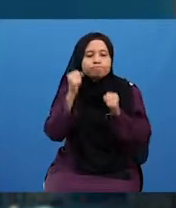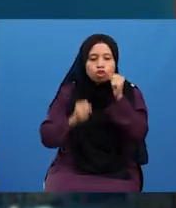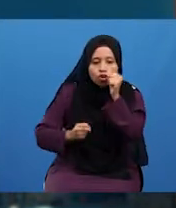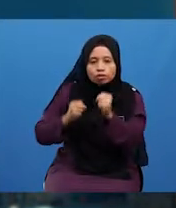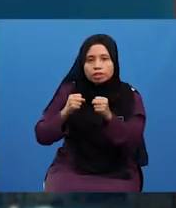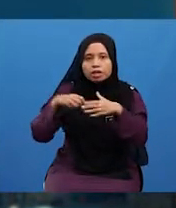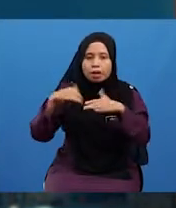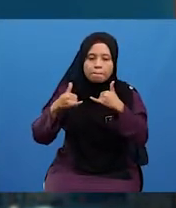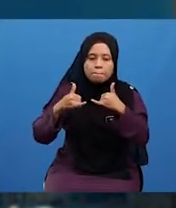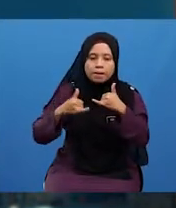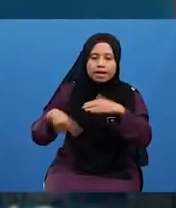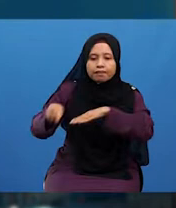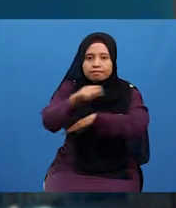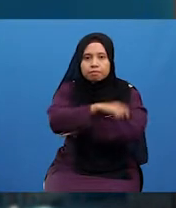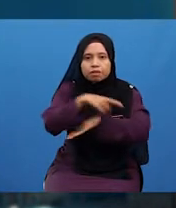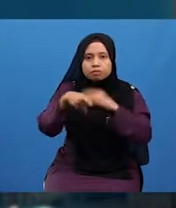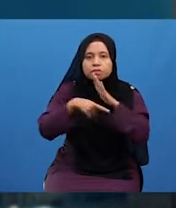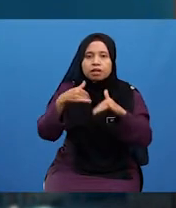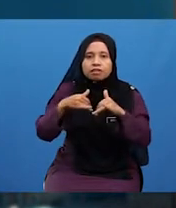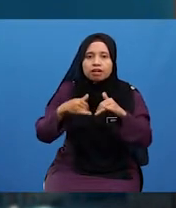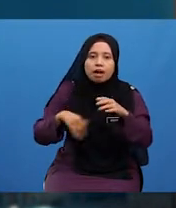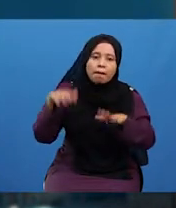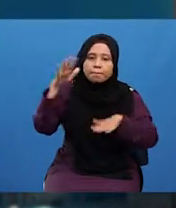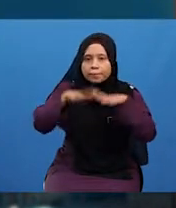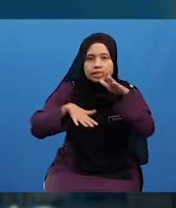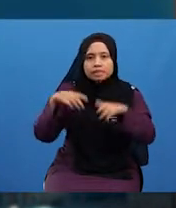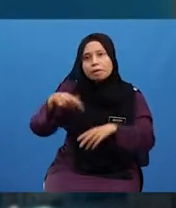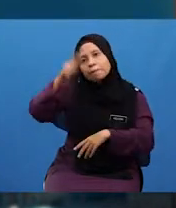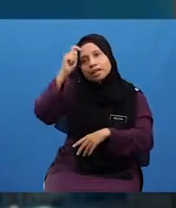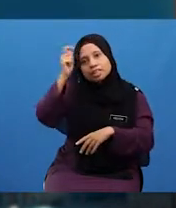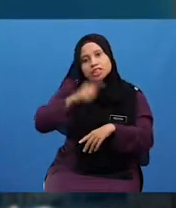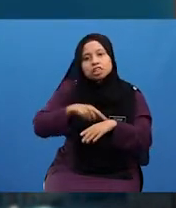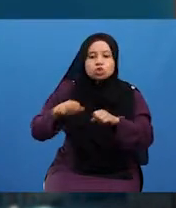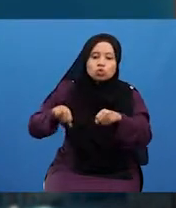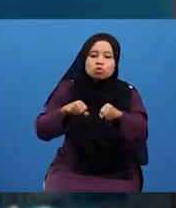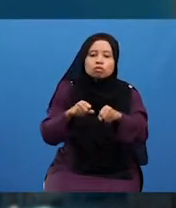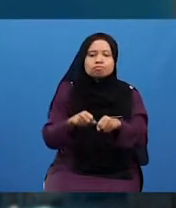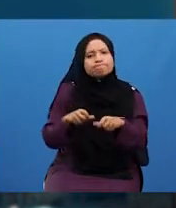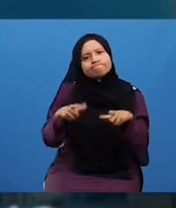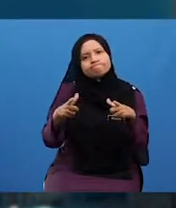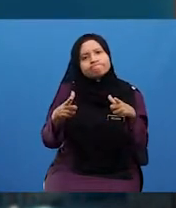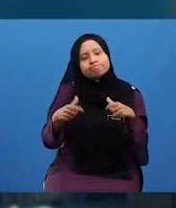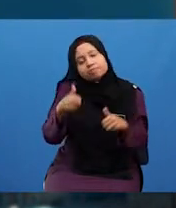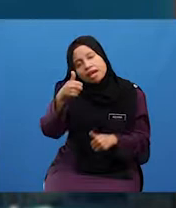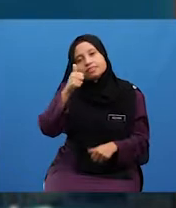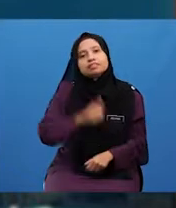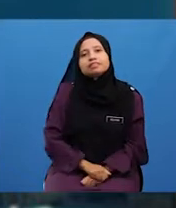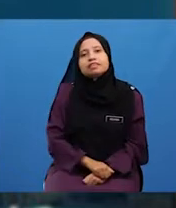Berjoging, bermain di taman permainan, mandi-mandi di sungai. Ha, kan?